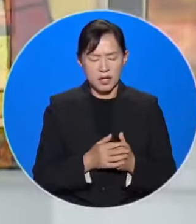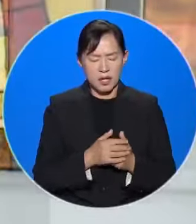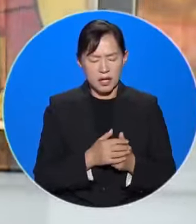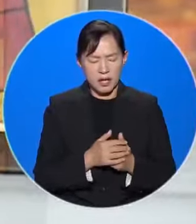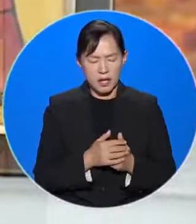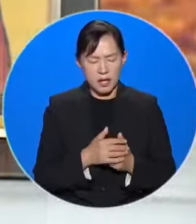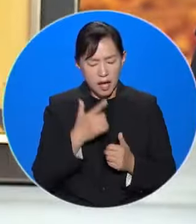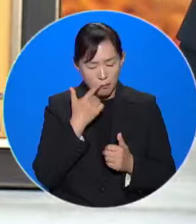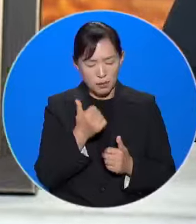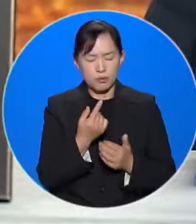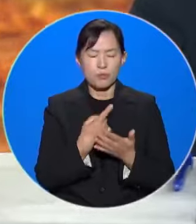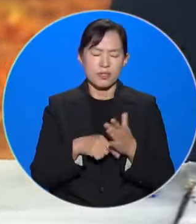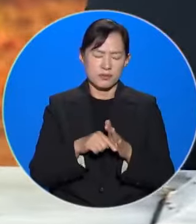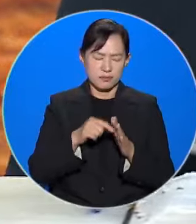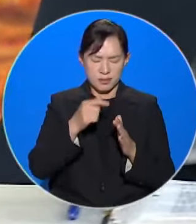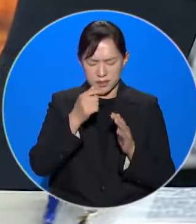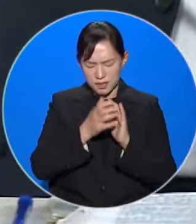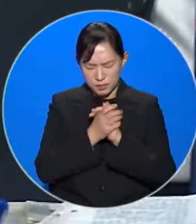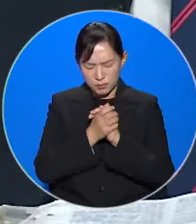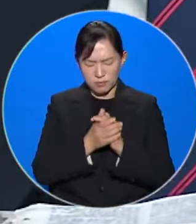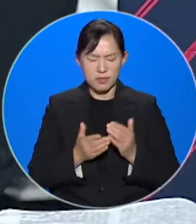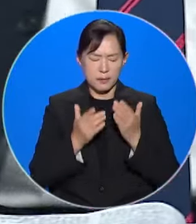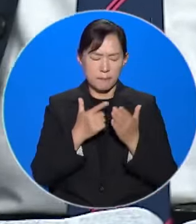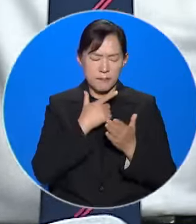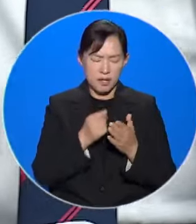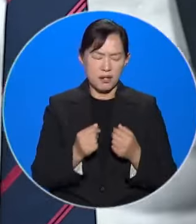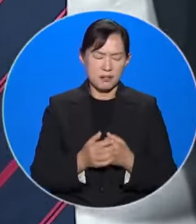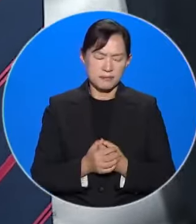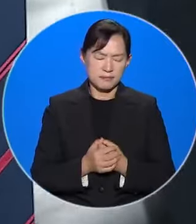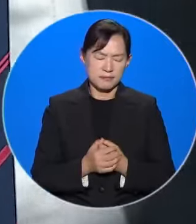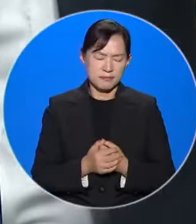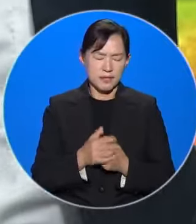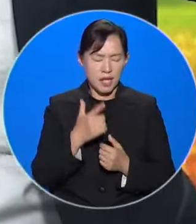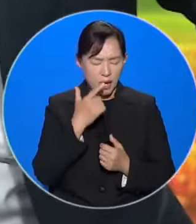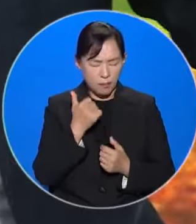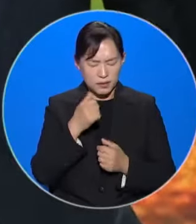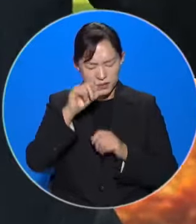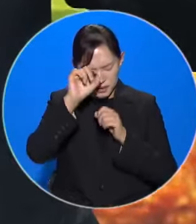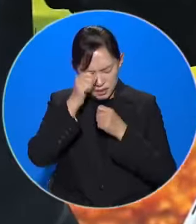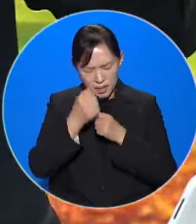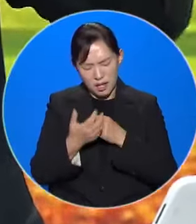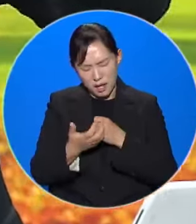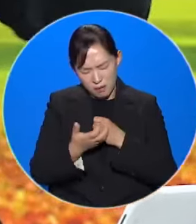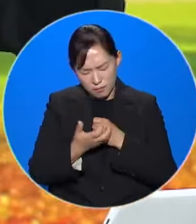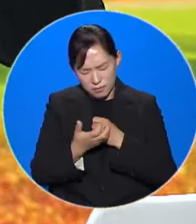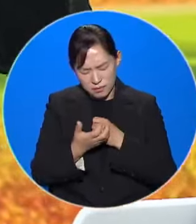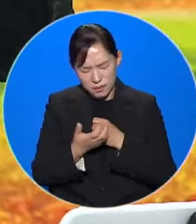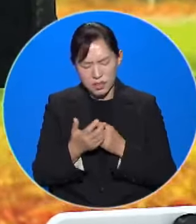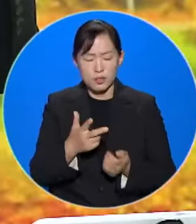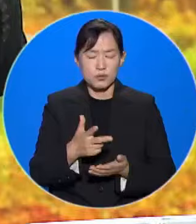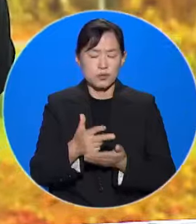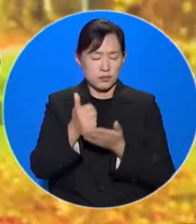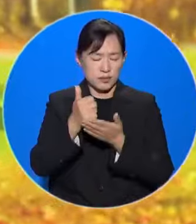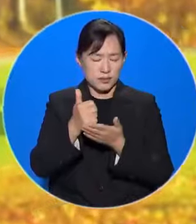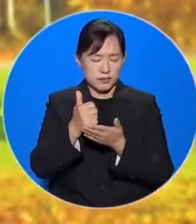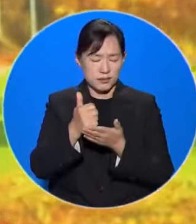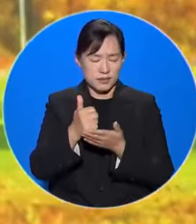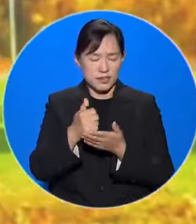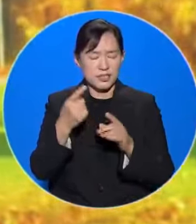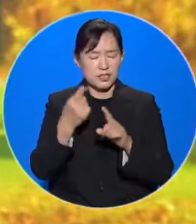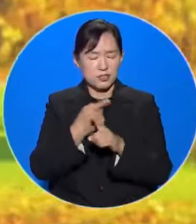우리 친정 아버님 또 다리가 많이 아프다고 합니다. 우리 친정 아버님의 다리 가운데도 성령께서